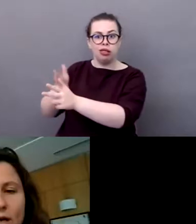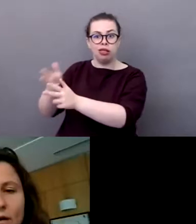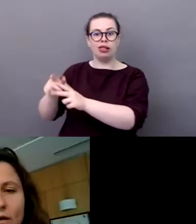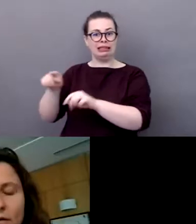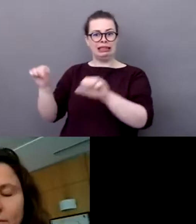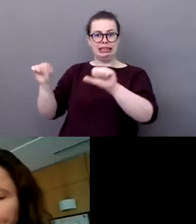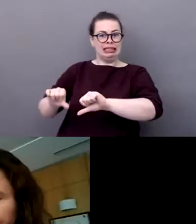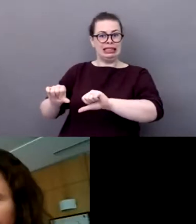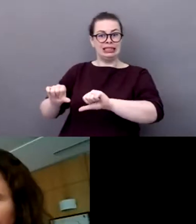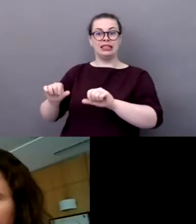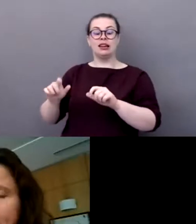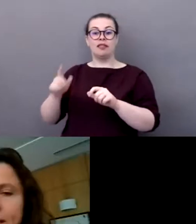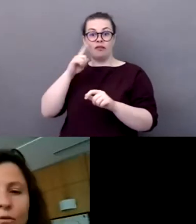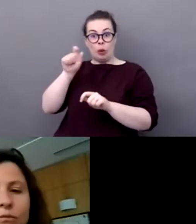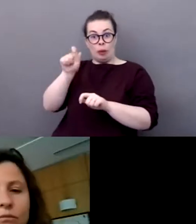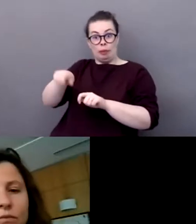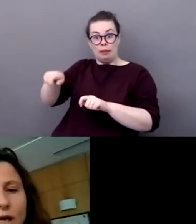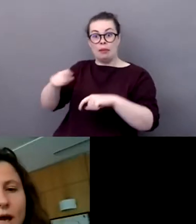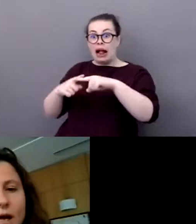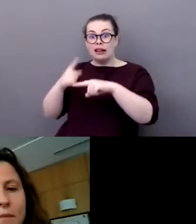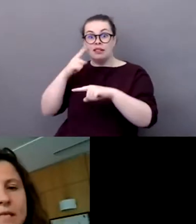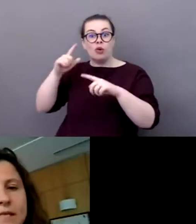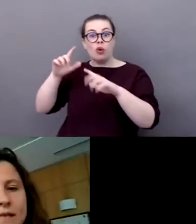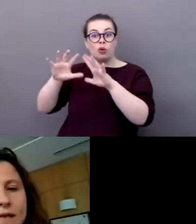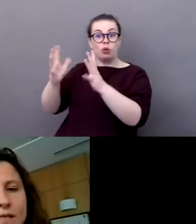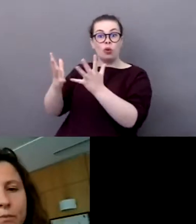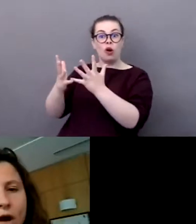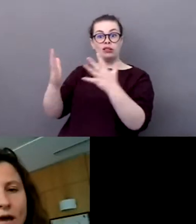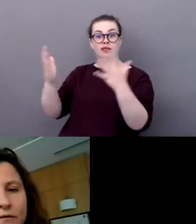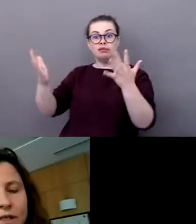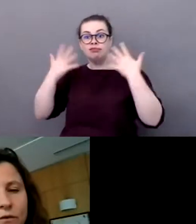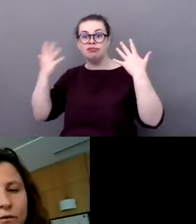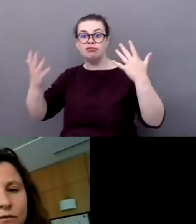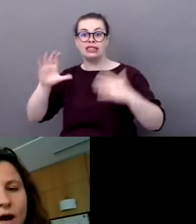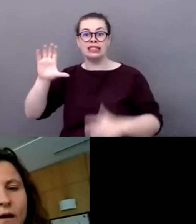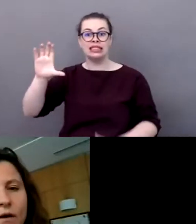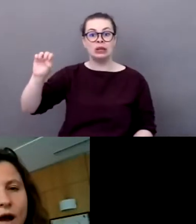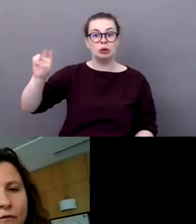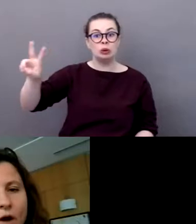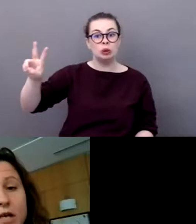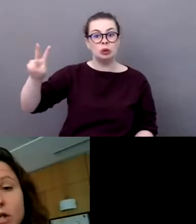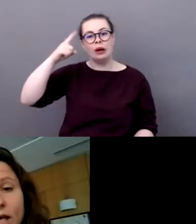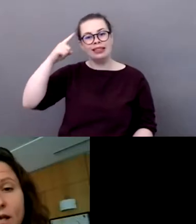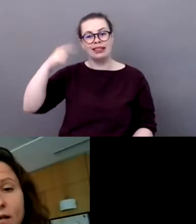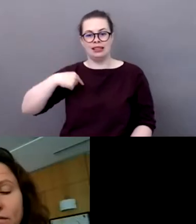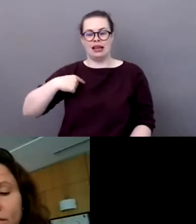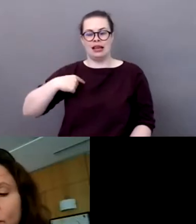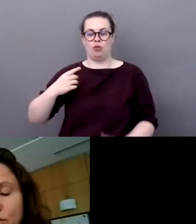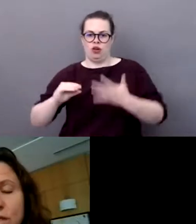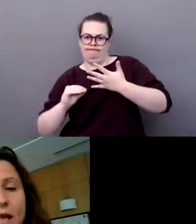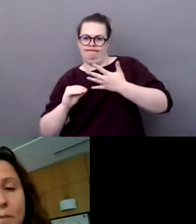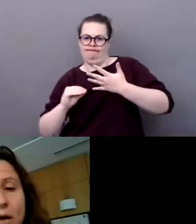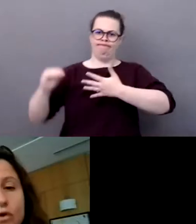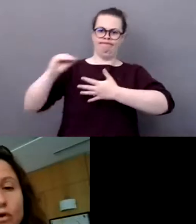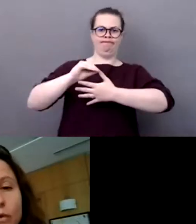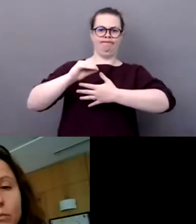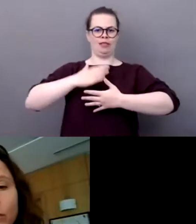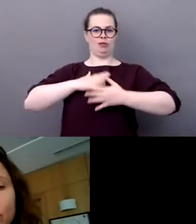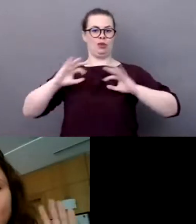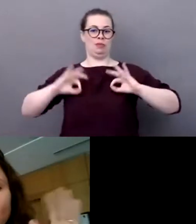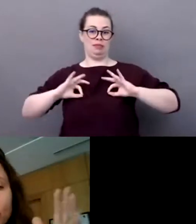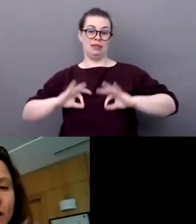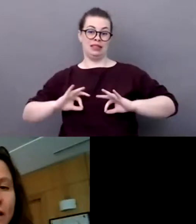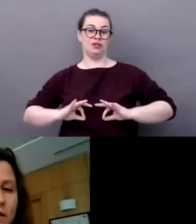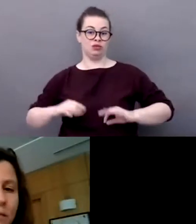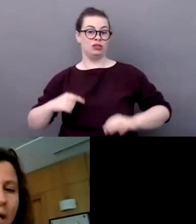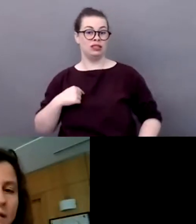missions qu'un ministère des sports à l'avenir devra avoir à gérer, chose qu n'a pas aujourd'hui puisqu